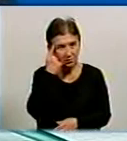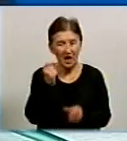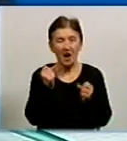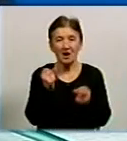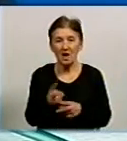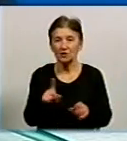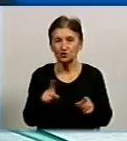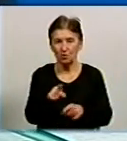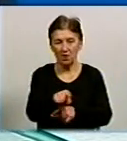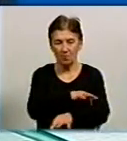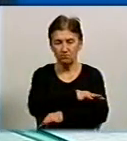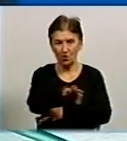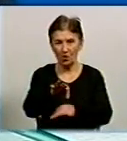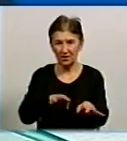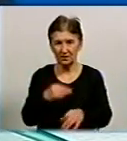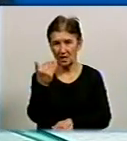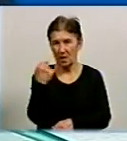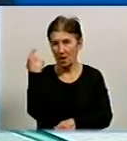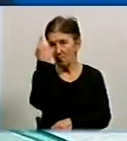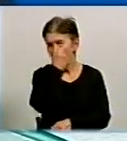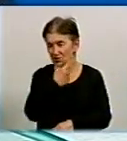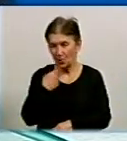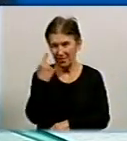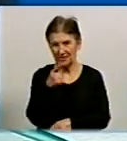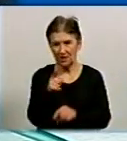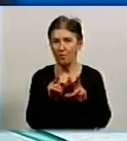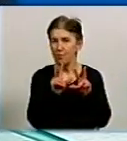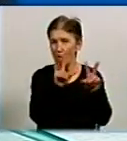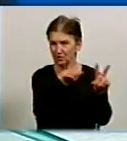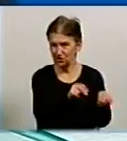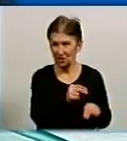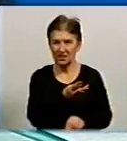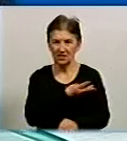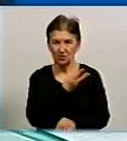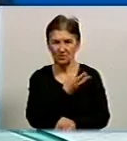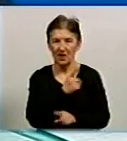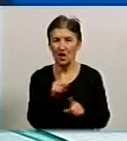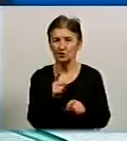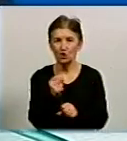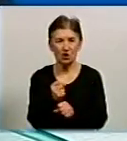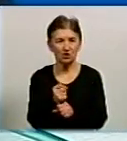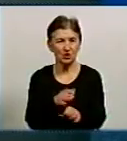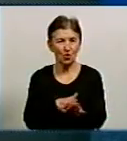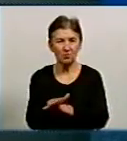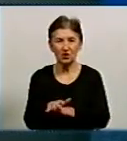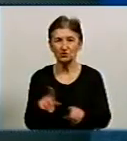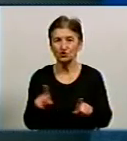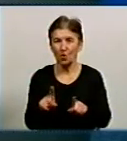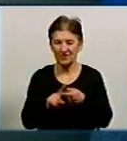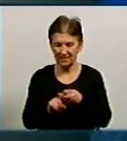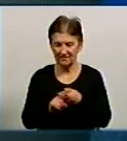проєкт зреалізувати. От і особисто я пообіцяв ініціатору про те, що зроблю все від мене залежне.